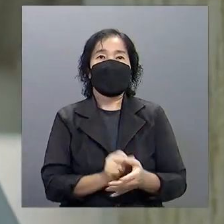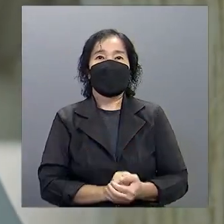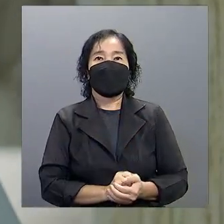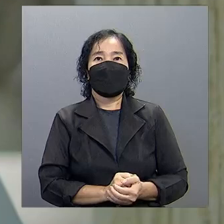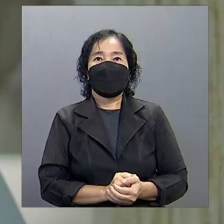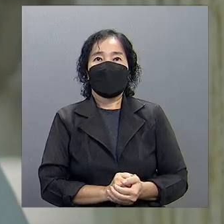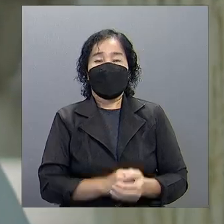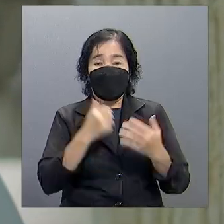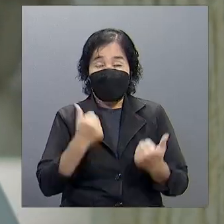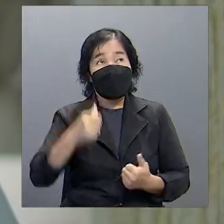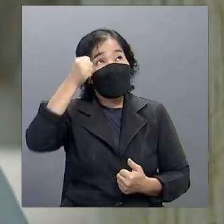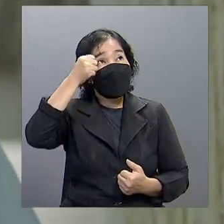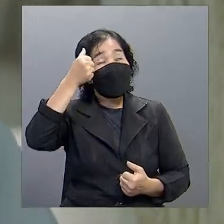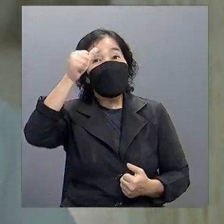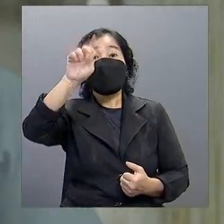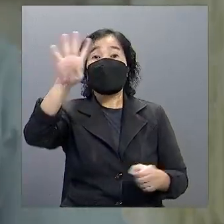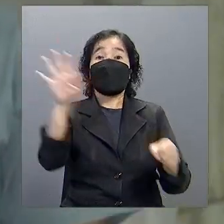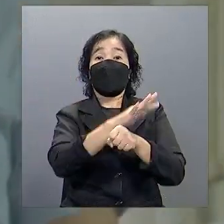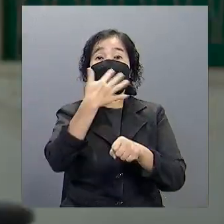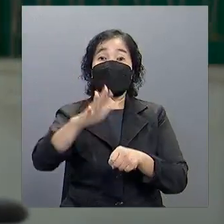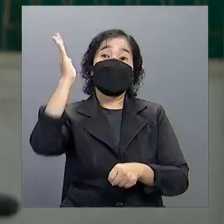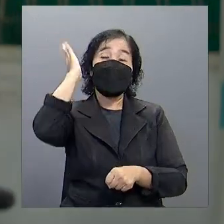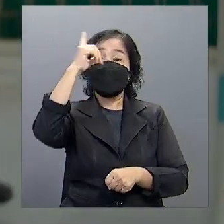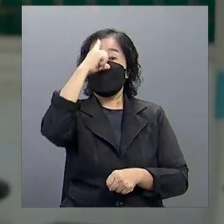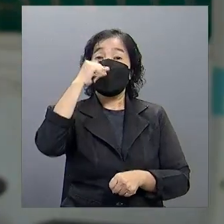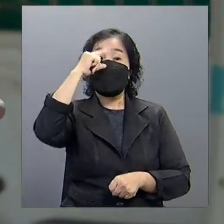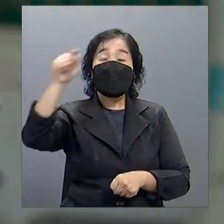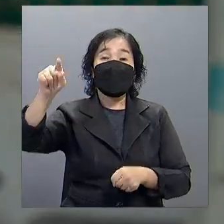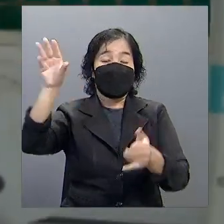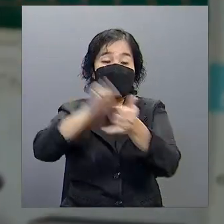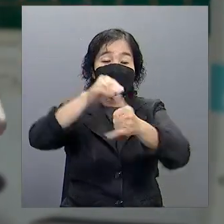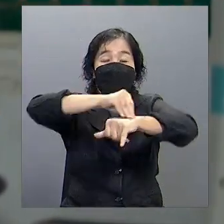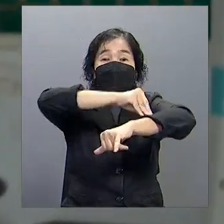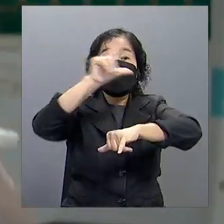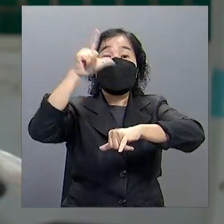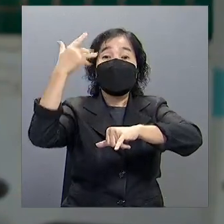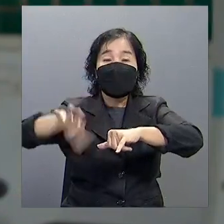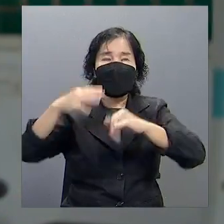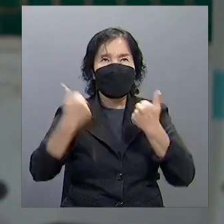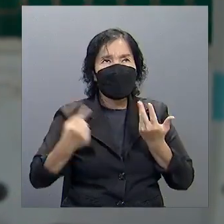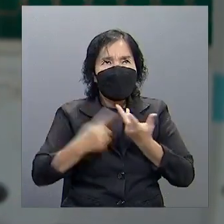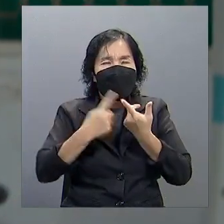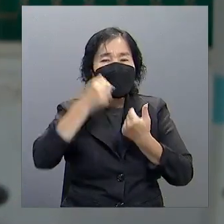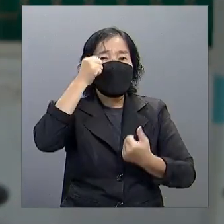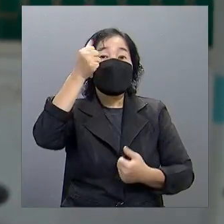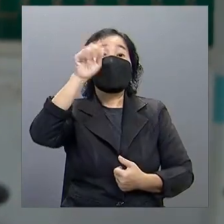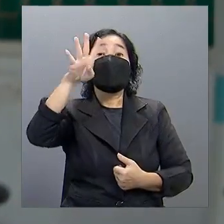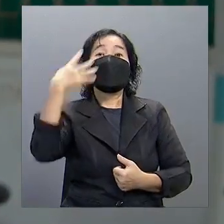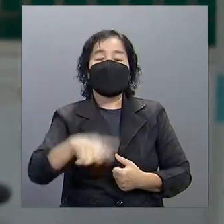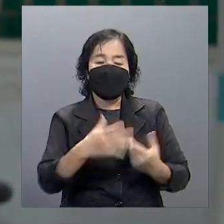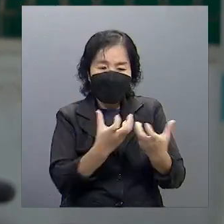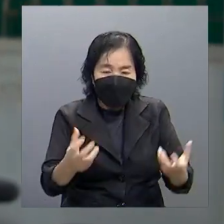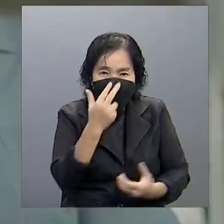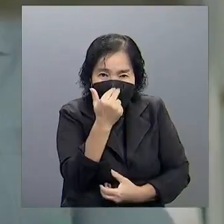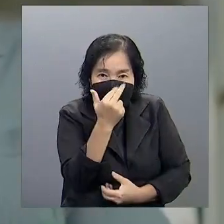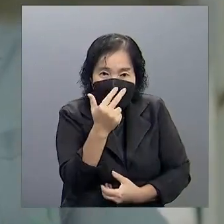14 ใช่ จากที่ได้มีการประกาศว่าโอเคเป็นฝีดาษลิง ใช่ใช่ค่ะ โดยประสบการณ์ของพี่เนี่ยของทั้ง7ชิ้นที่เราจะสุ่ม